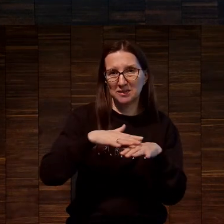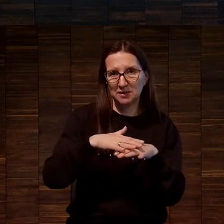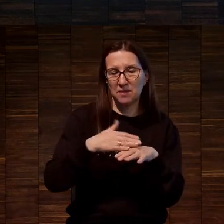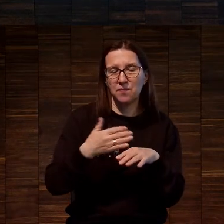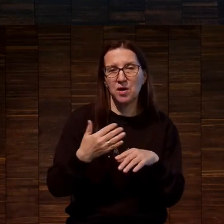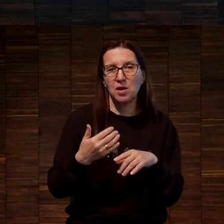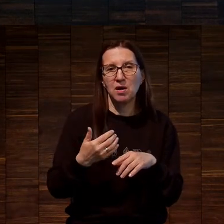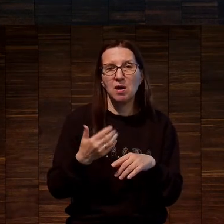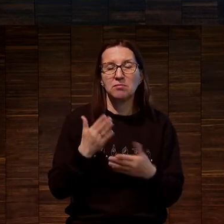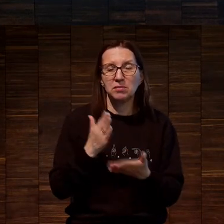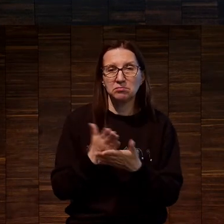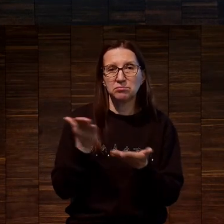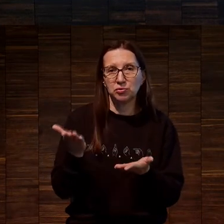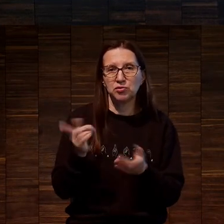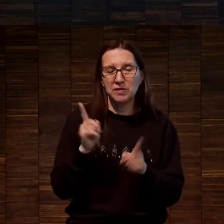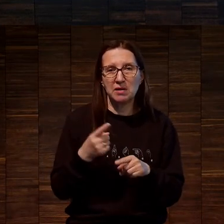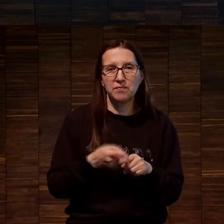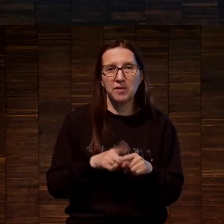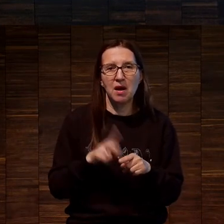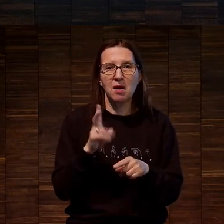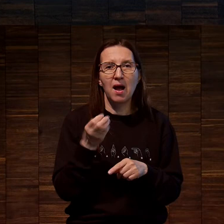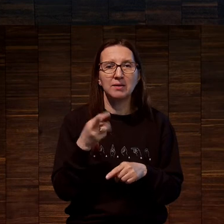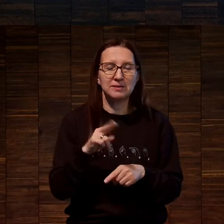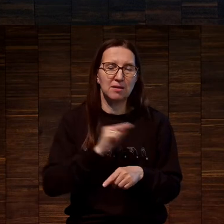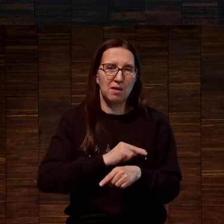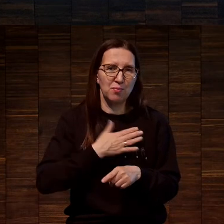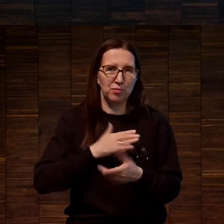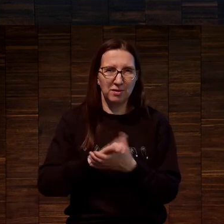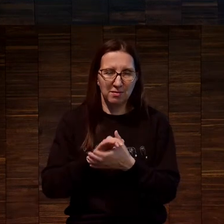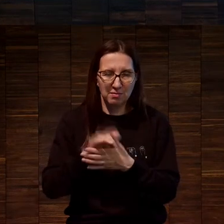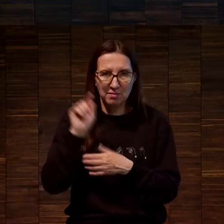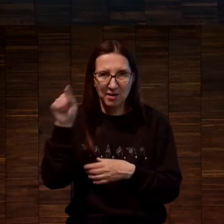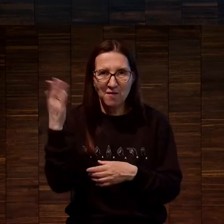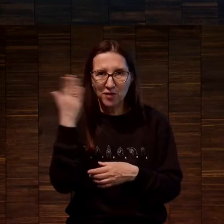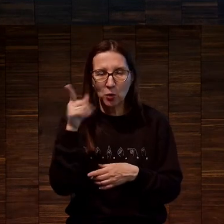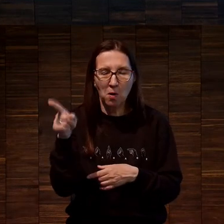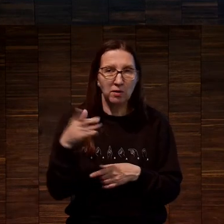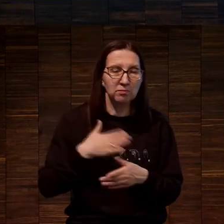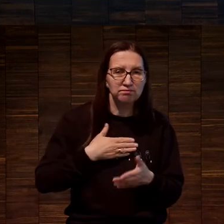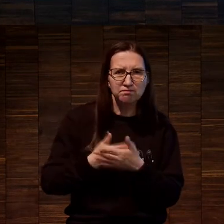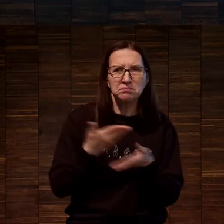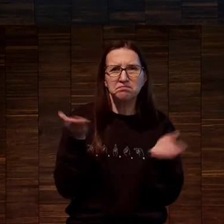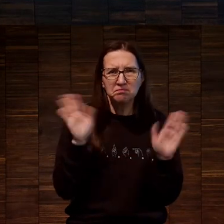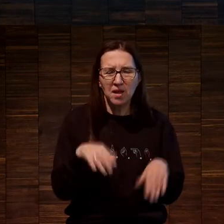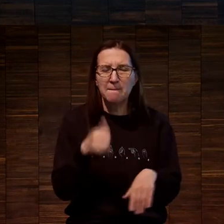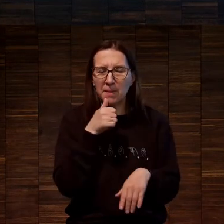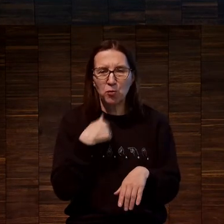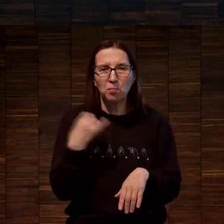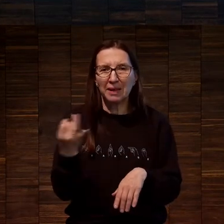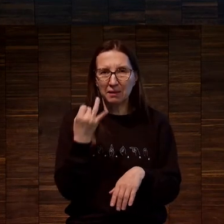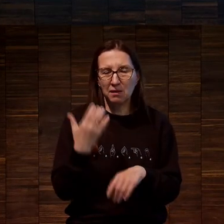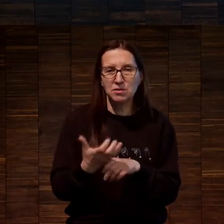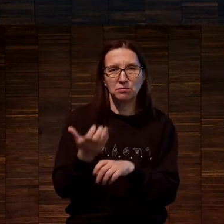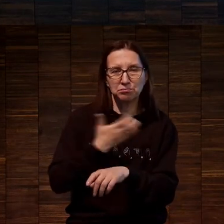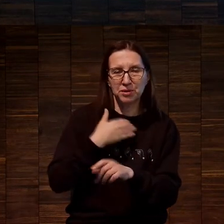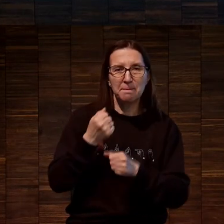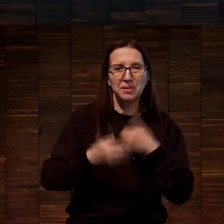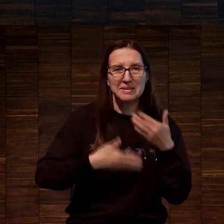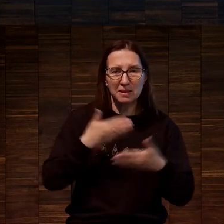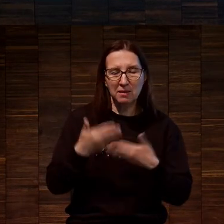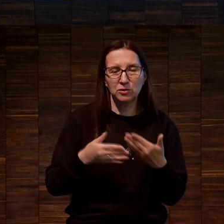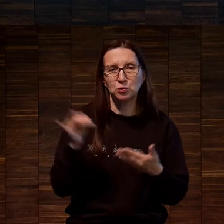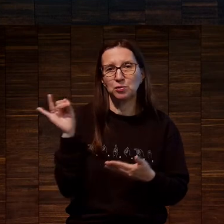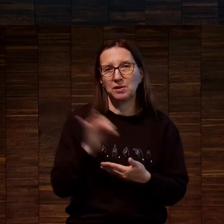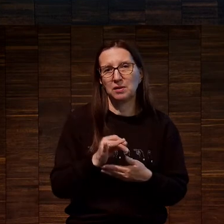Я писала Москино, вот там Катя работает. Она оказалась очень как бы динамичной, сказала, да, нам интересно, прислала презентацию.